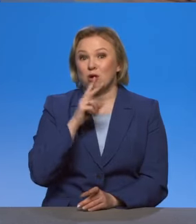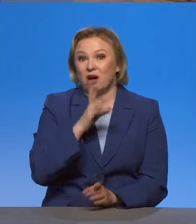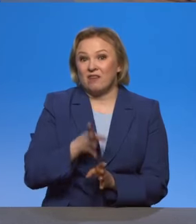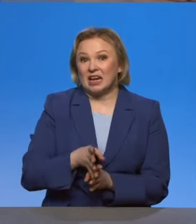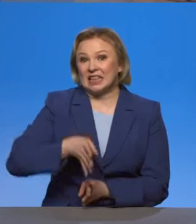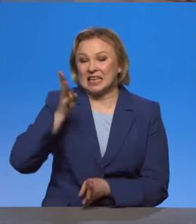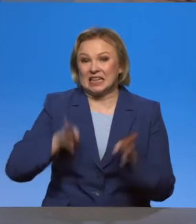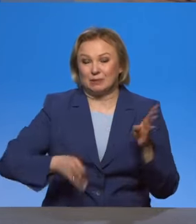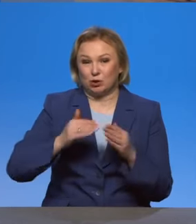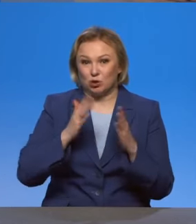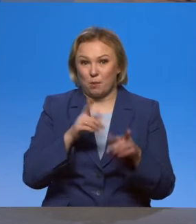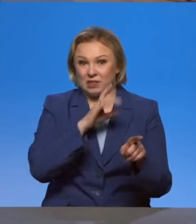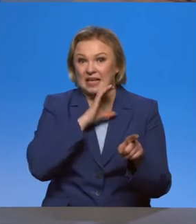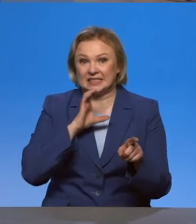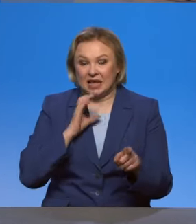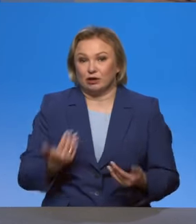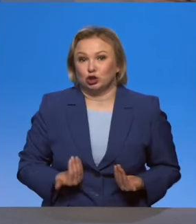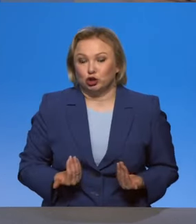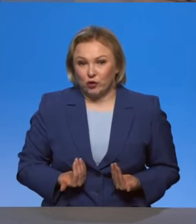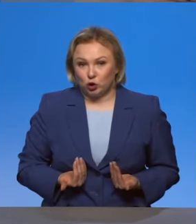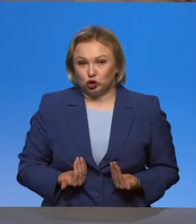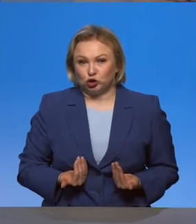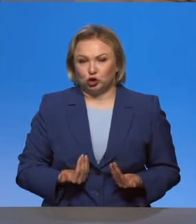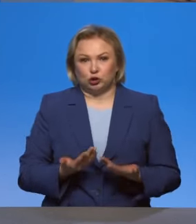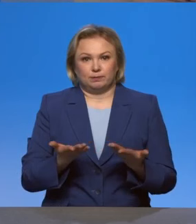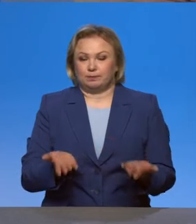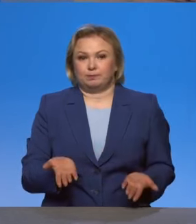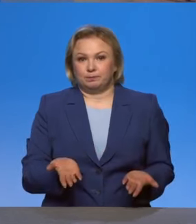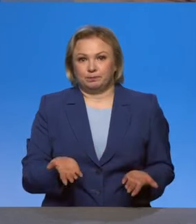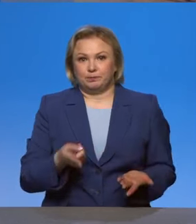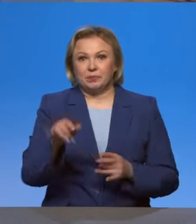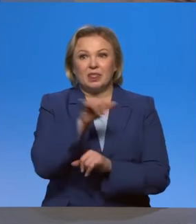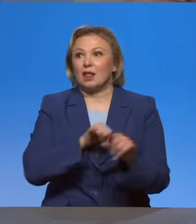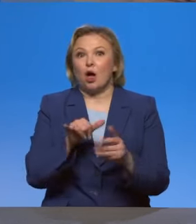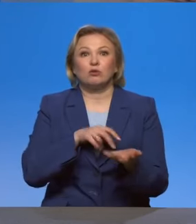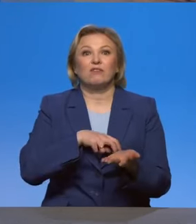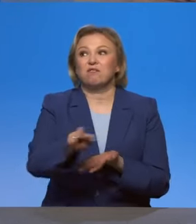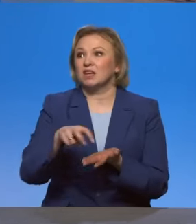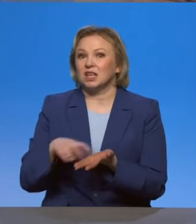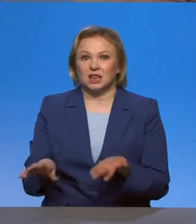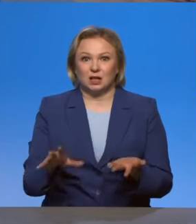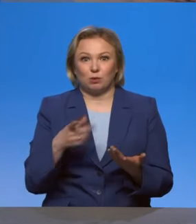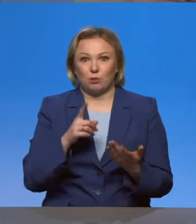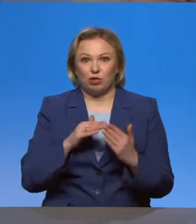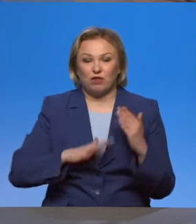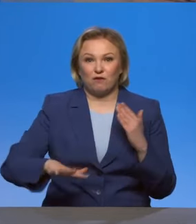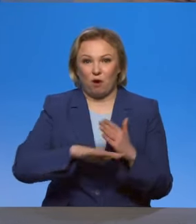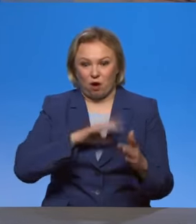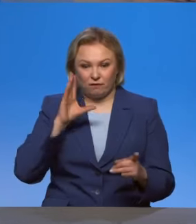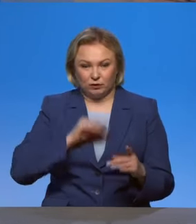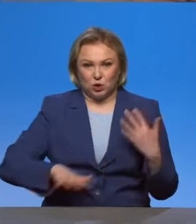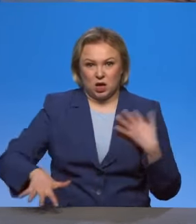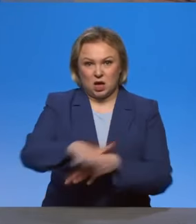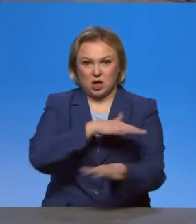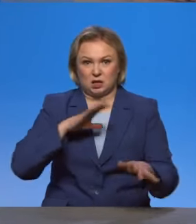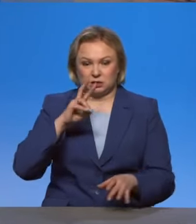на севере ты живешь, и, собственно, тебе вообще, ну, как бы некуда выйти, потому что дворы там, все в снегу и так далее. И когда мы изучали